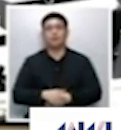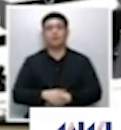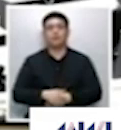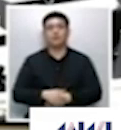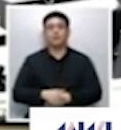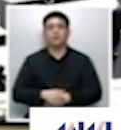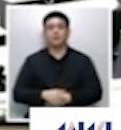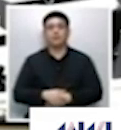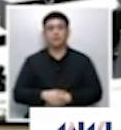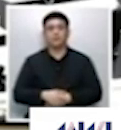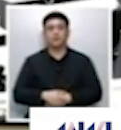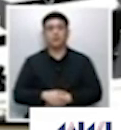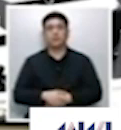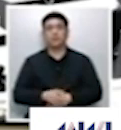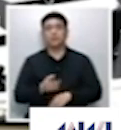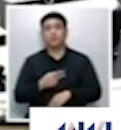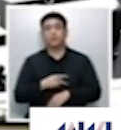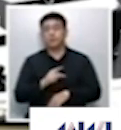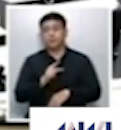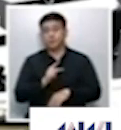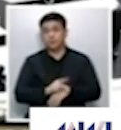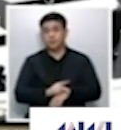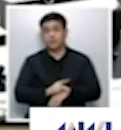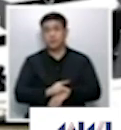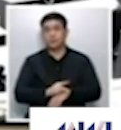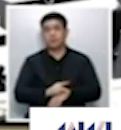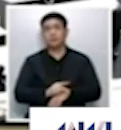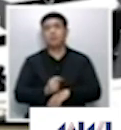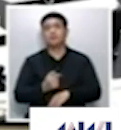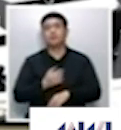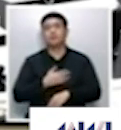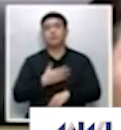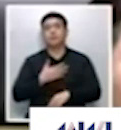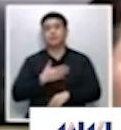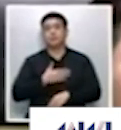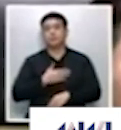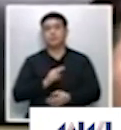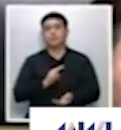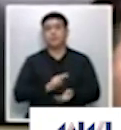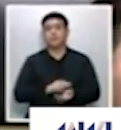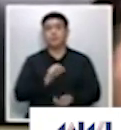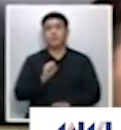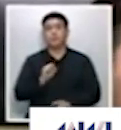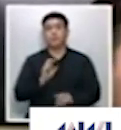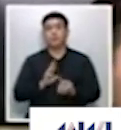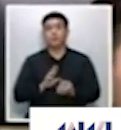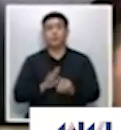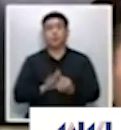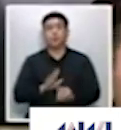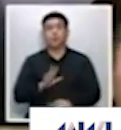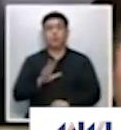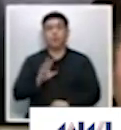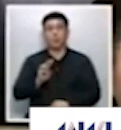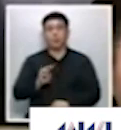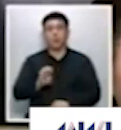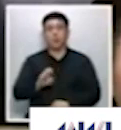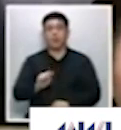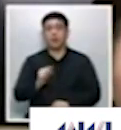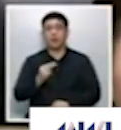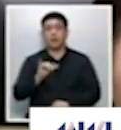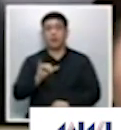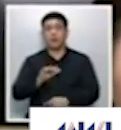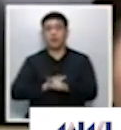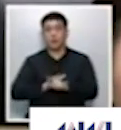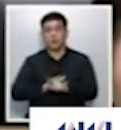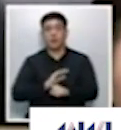ท่านประธานสภาผู้แทนราษฎรที่เคารพกับผมนายแพทย์สุรวิทย์คนสมบูรณ์สมาชิกสภาผู้แทนราษ